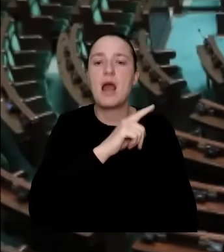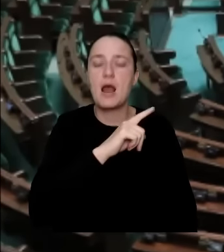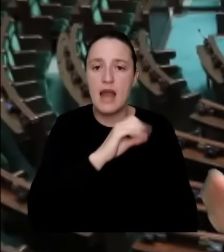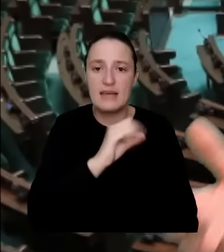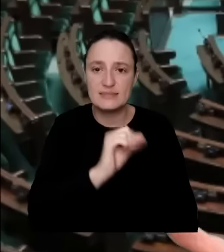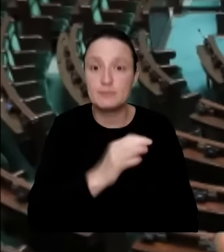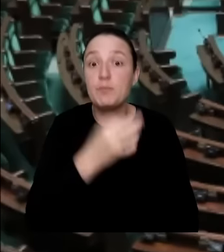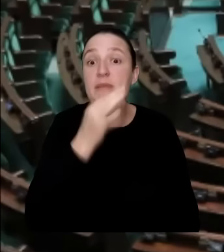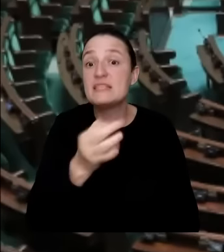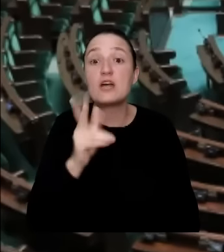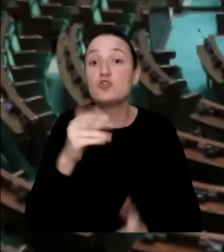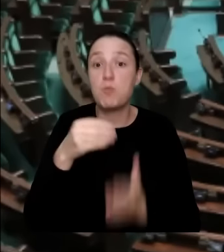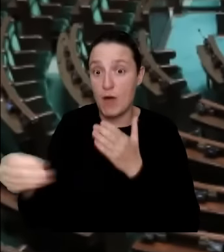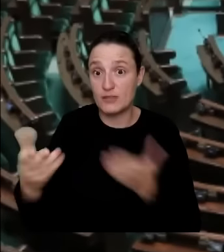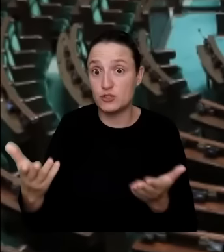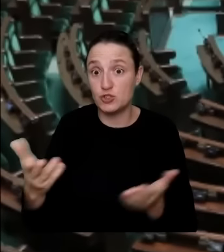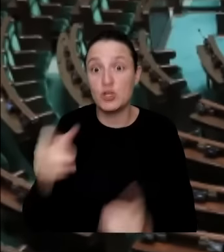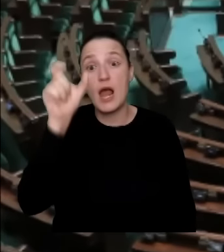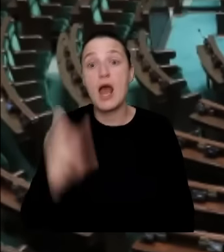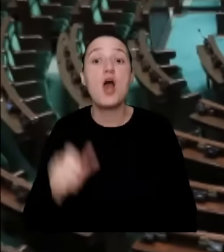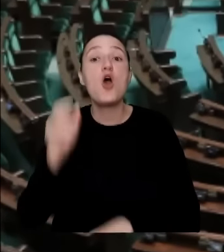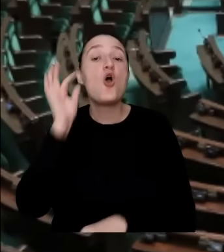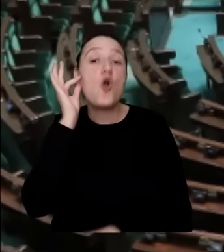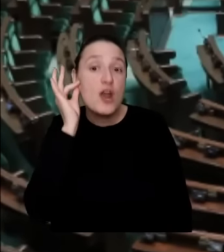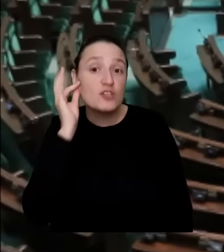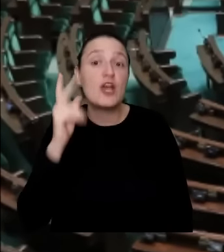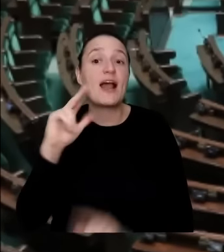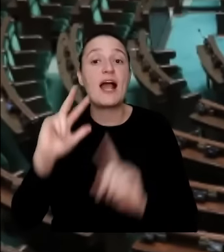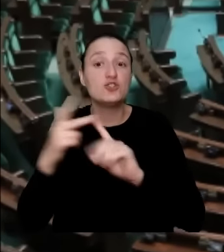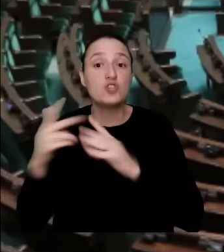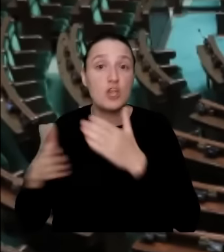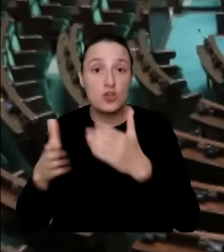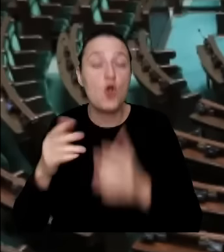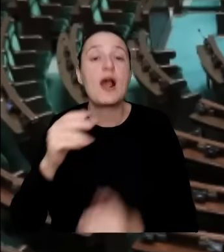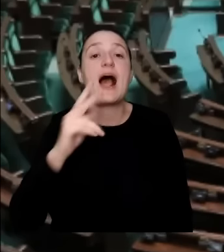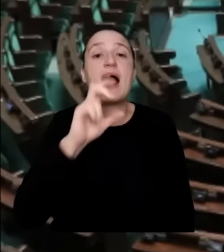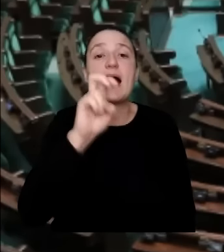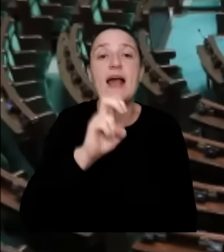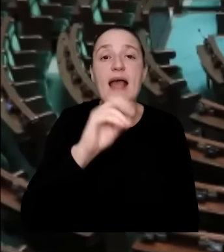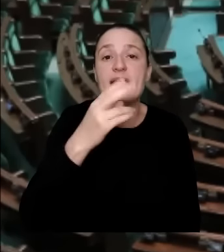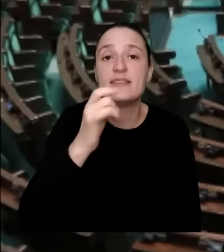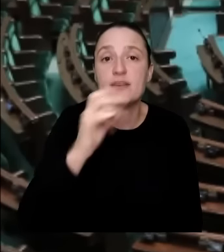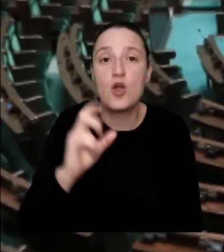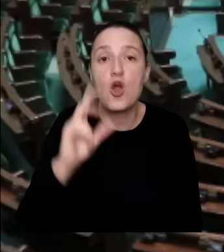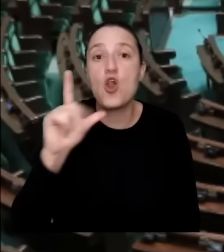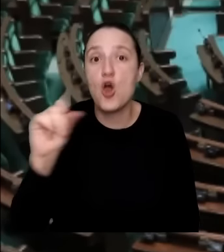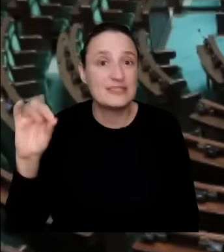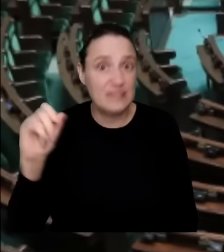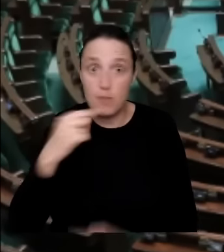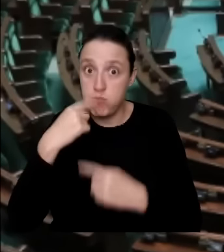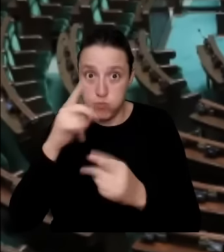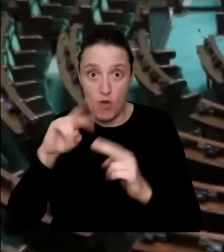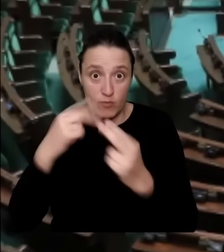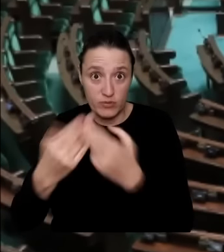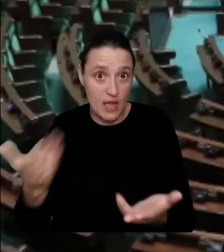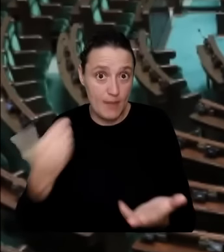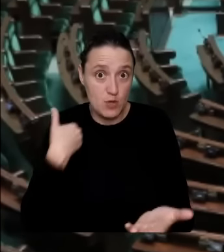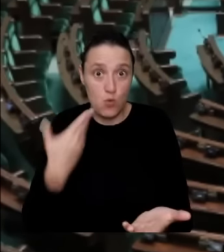zapłaci pani koleżanka z trzeciej drogi już odpowiedziała henik kloska że jeżeli Emerytów i Rencistów nie będzie stać na to żeby